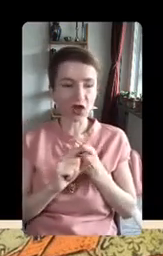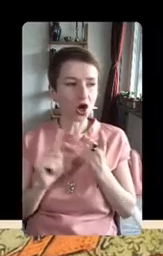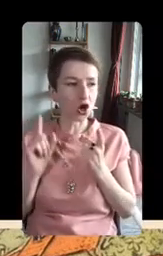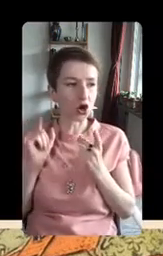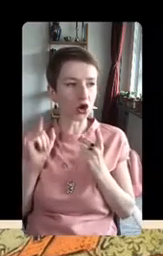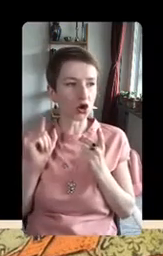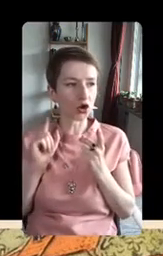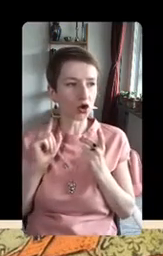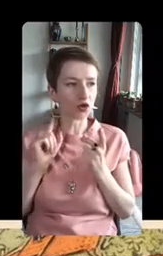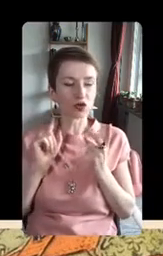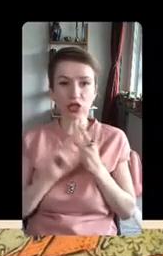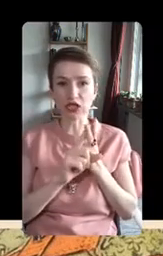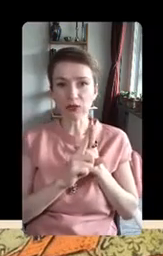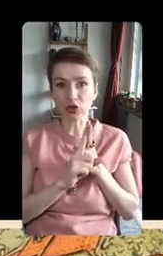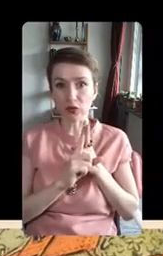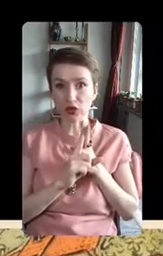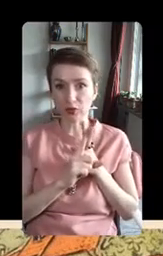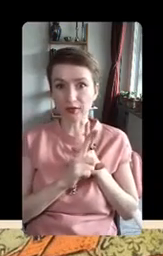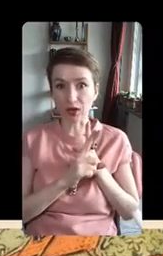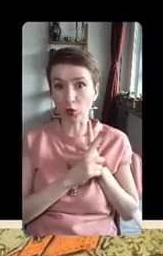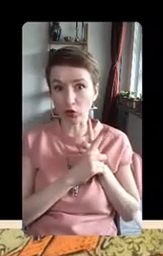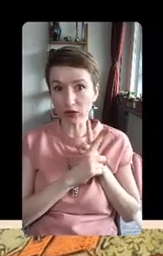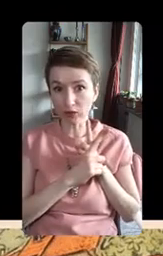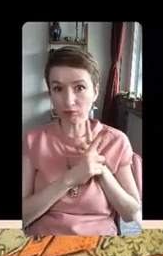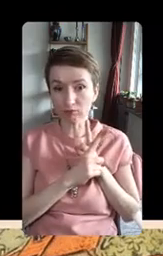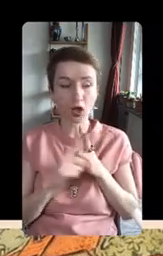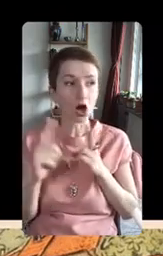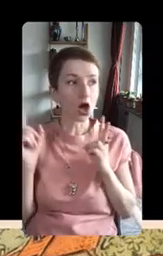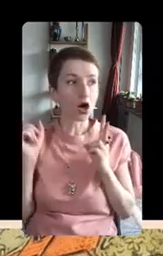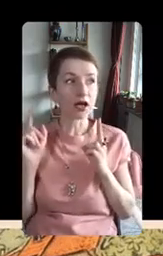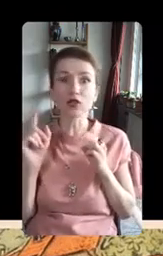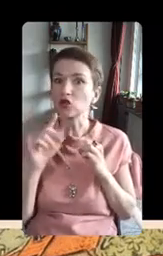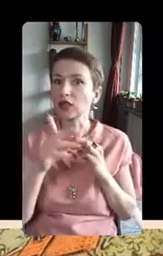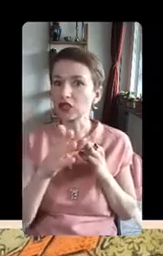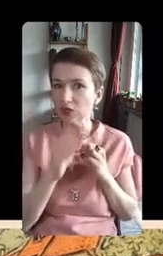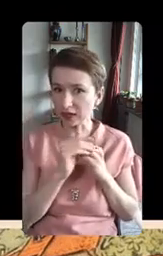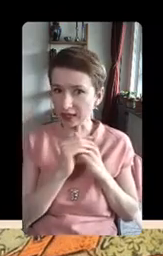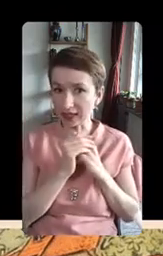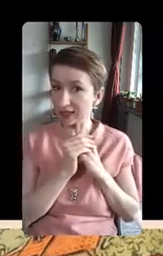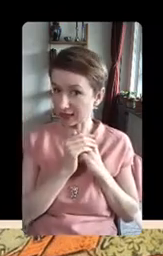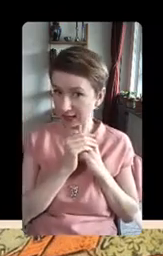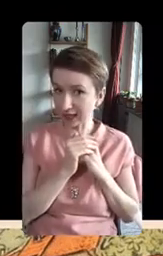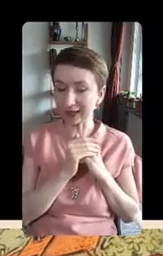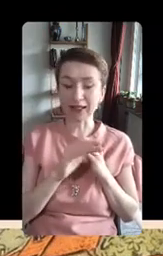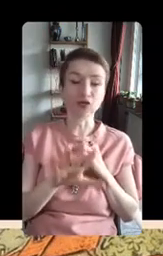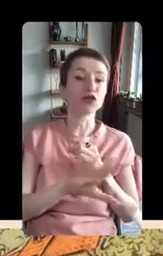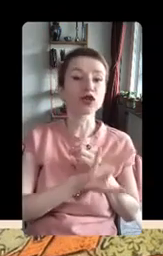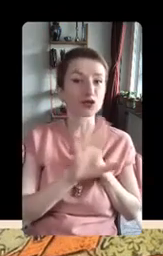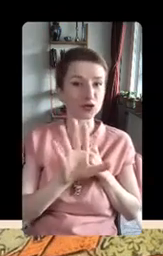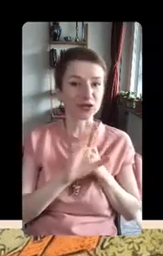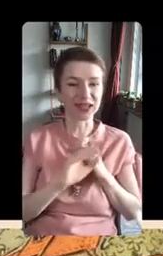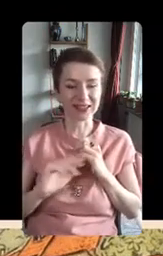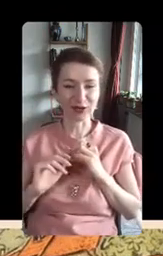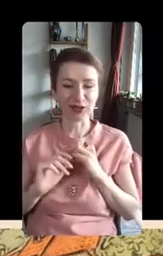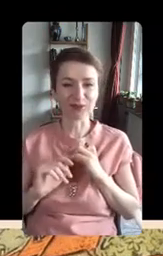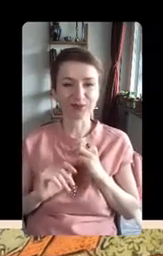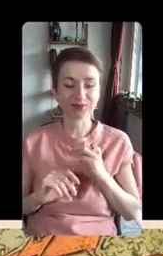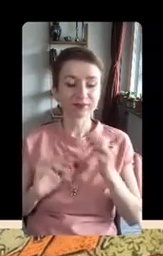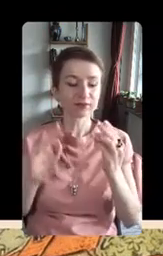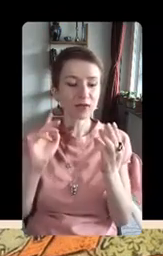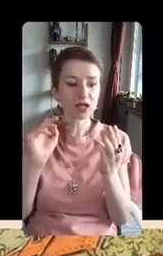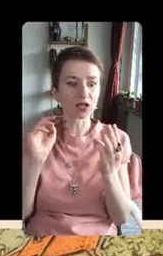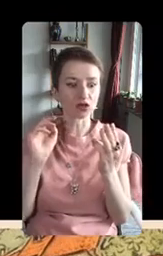мать, вышла замуж, не имеешь права работать. Точно так же было, кстати, со Астрид Лингрен, но это уже другая